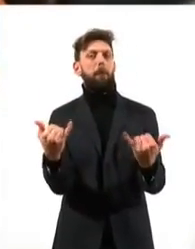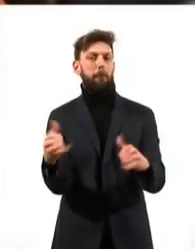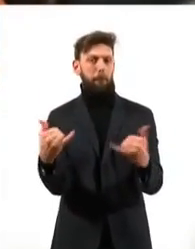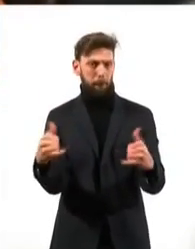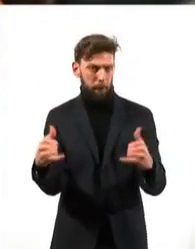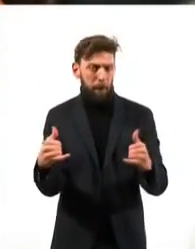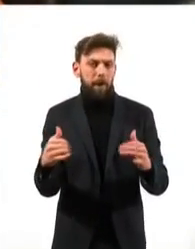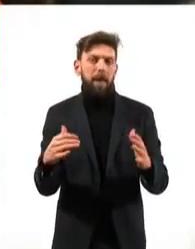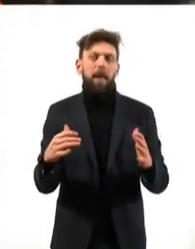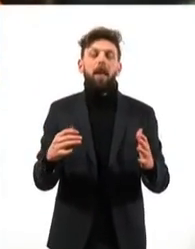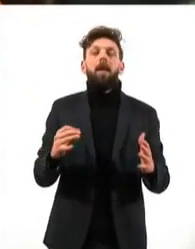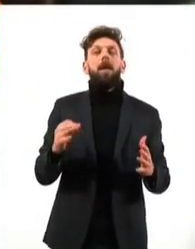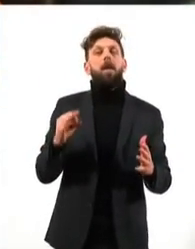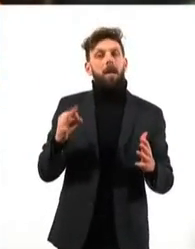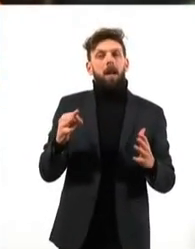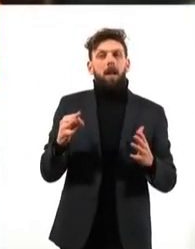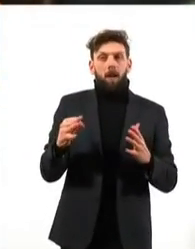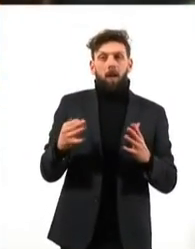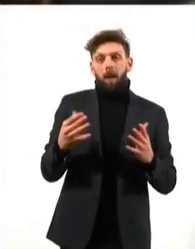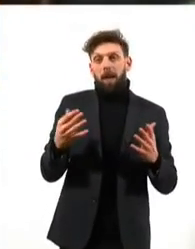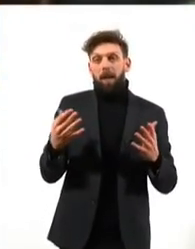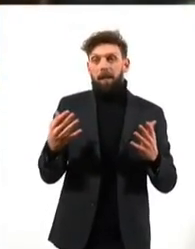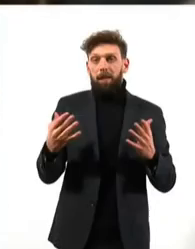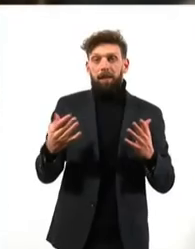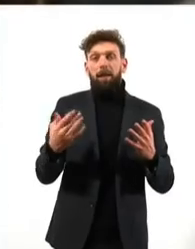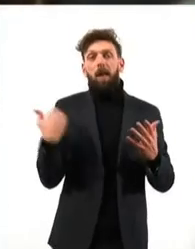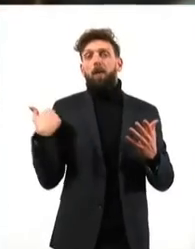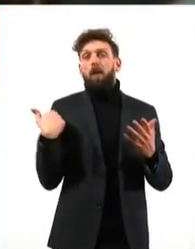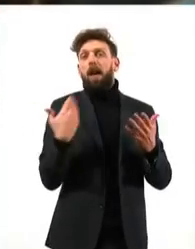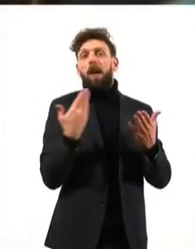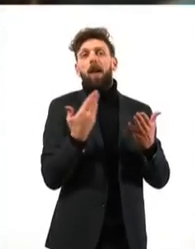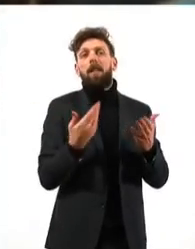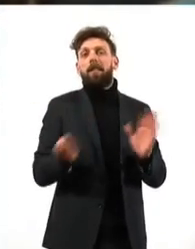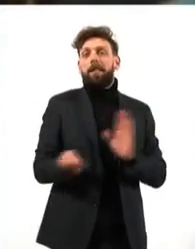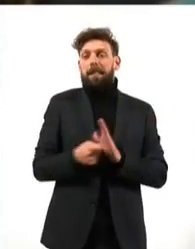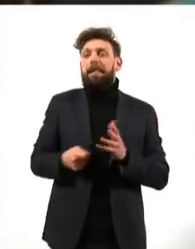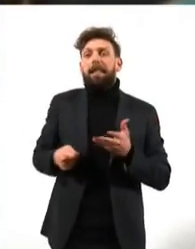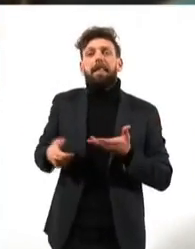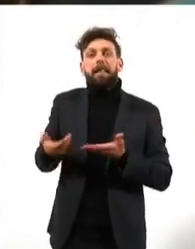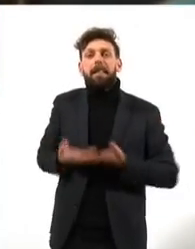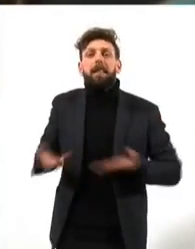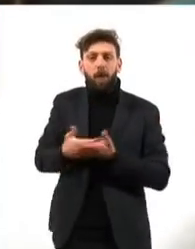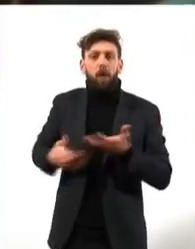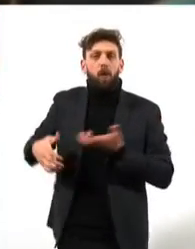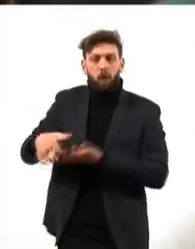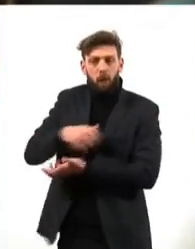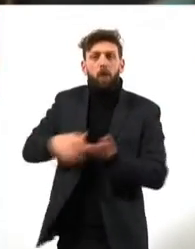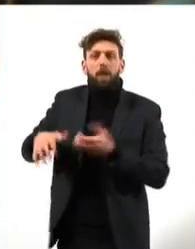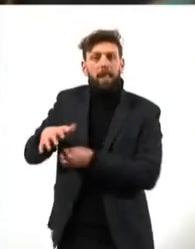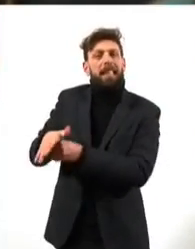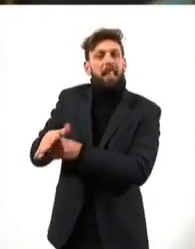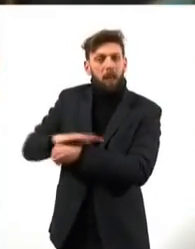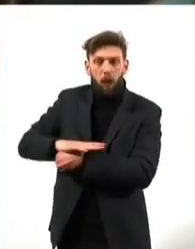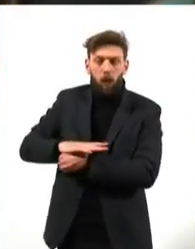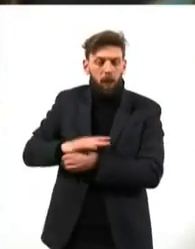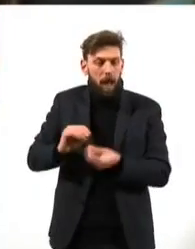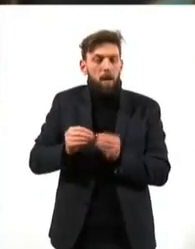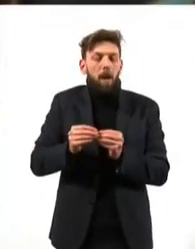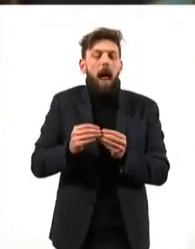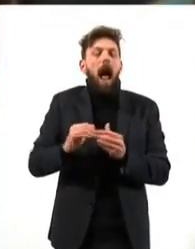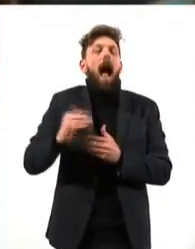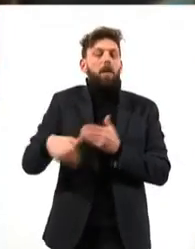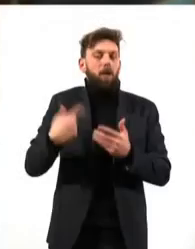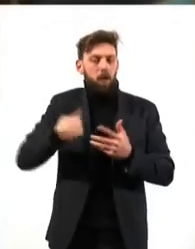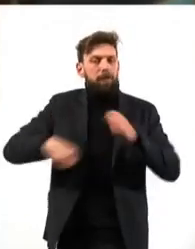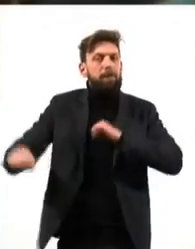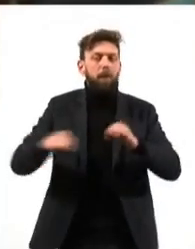développé effectivement lors des problèmes que vous avez bien décrits pendant la période Covid. Et je crois qu'aujourd'hui, dans à peu près tous les bâtiments